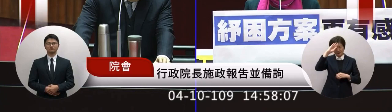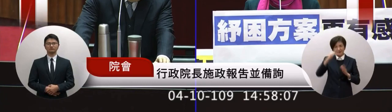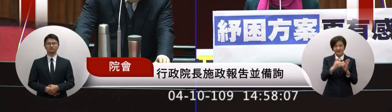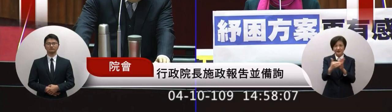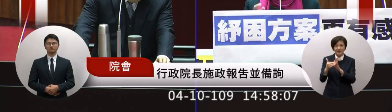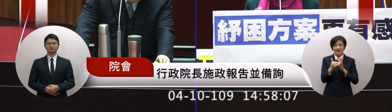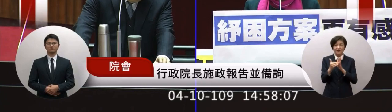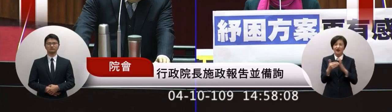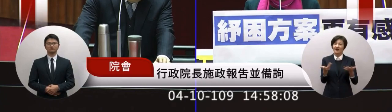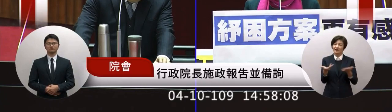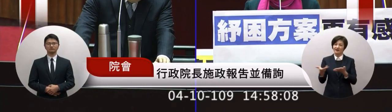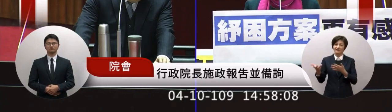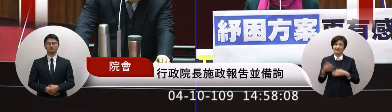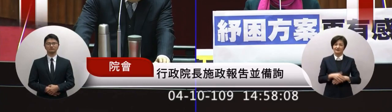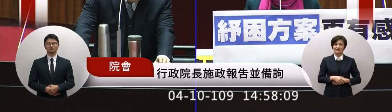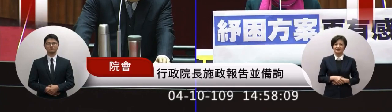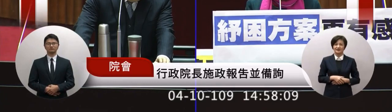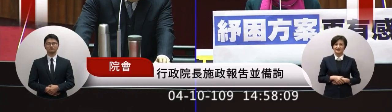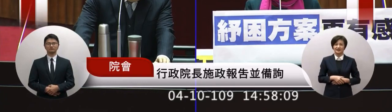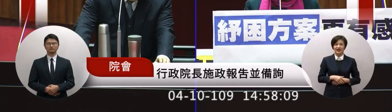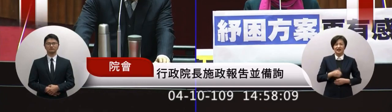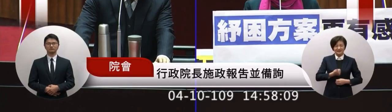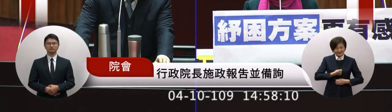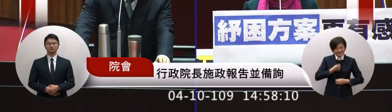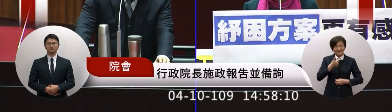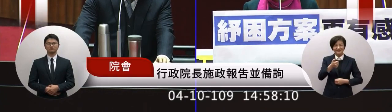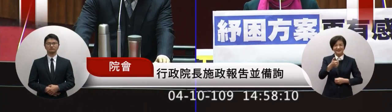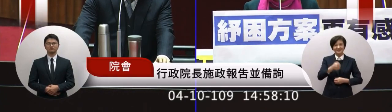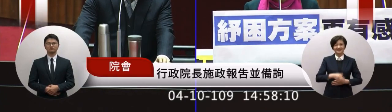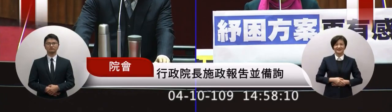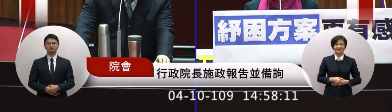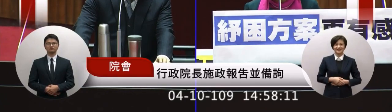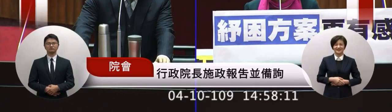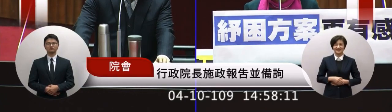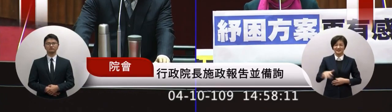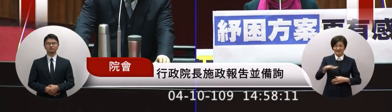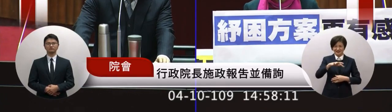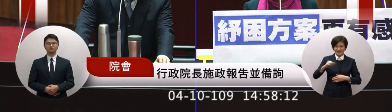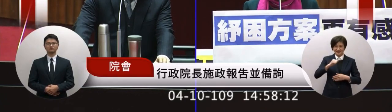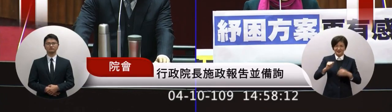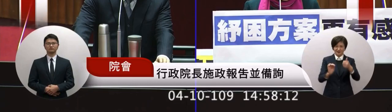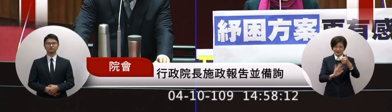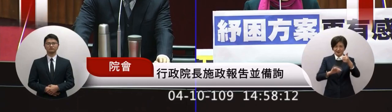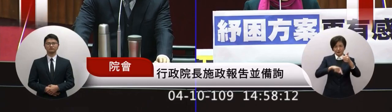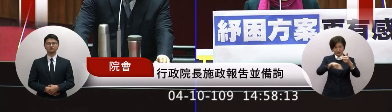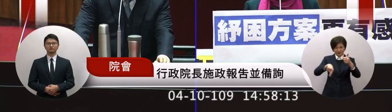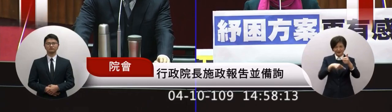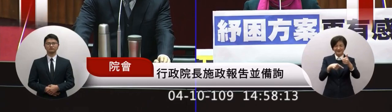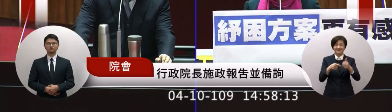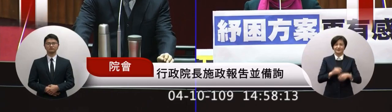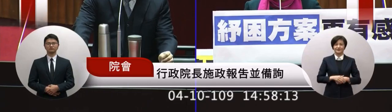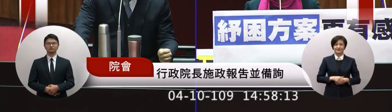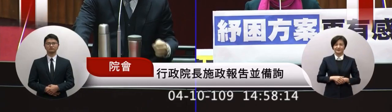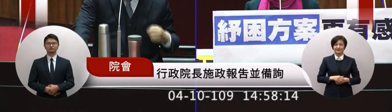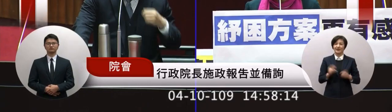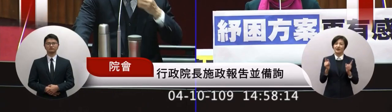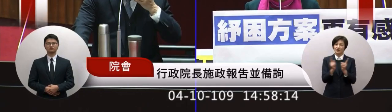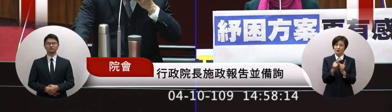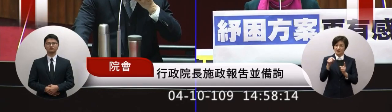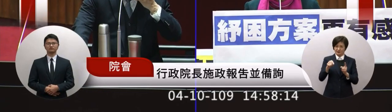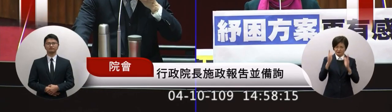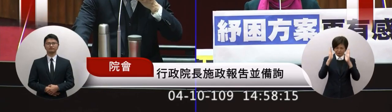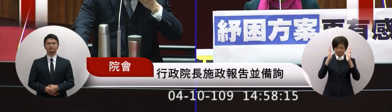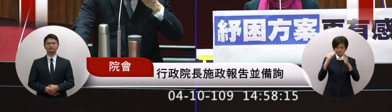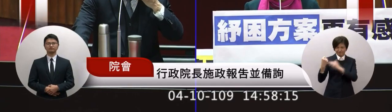续，正经请感谢诶，你规则行政团队对亚拜的用心劳努